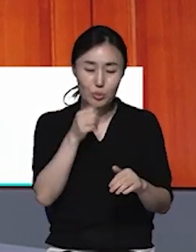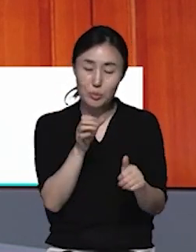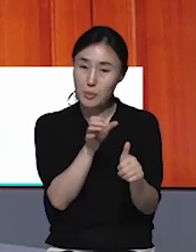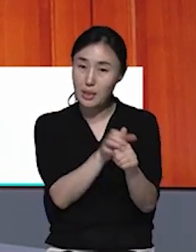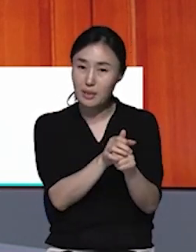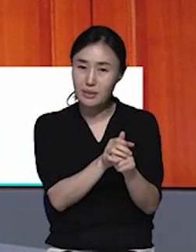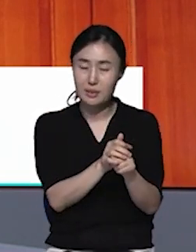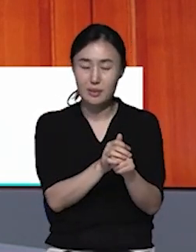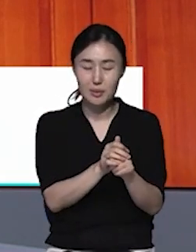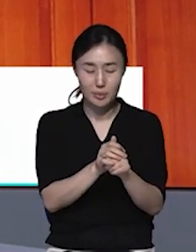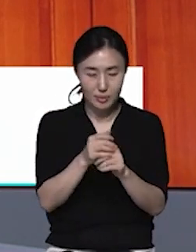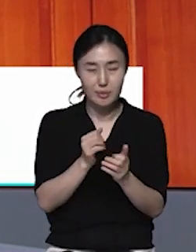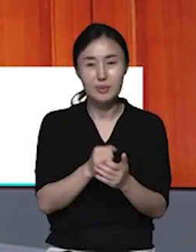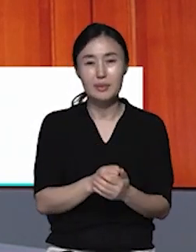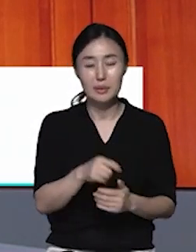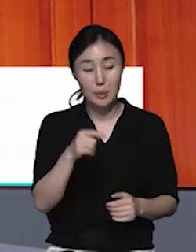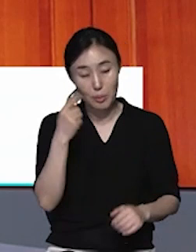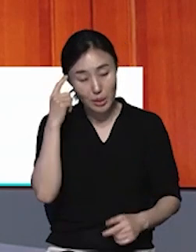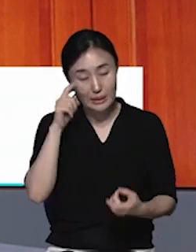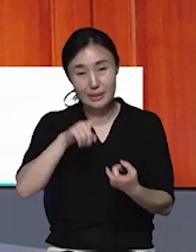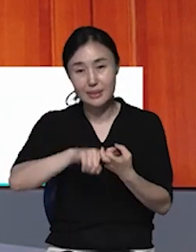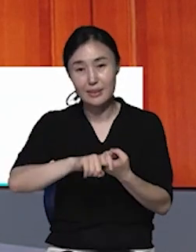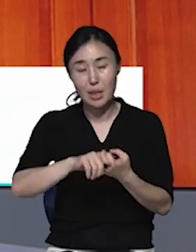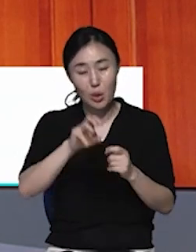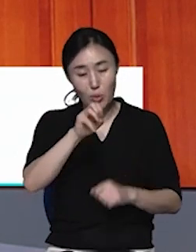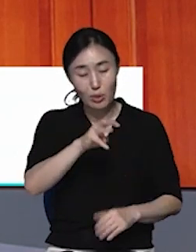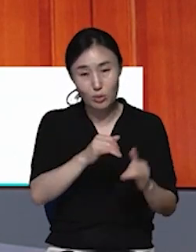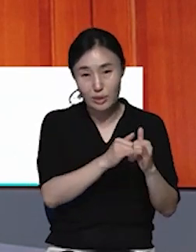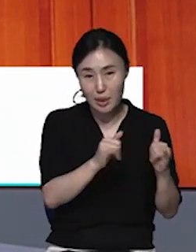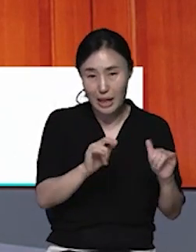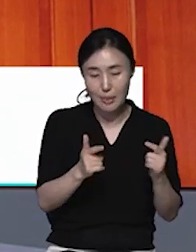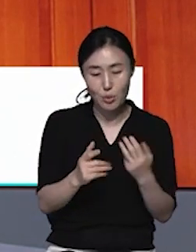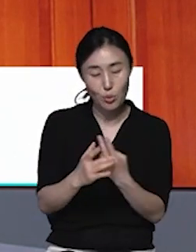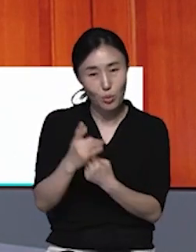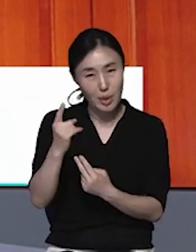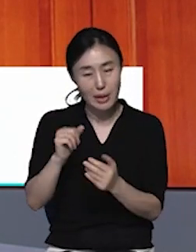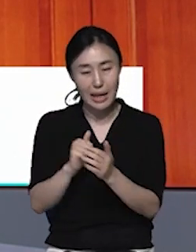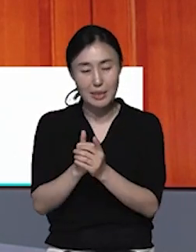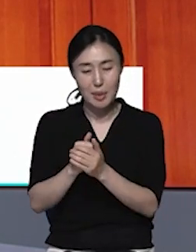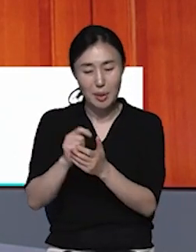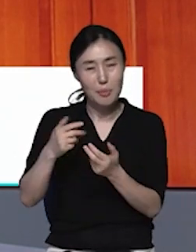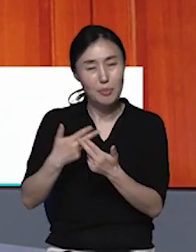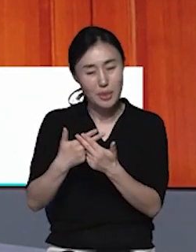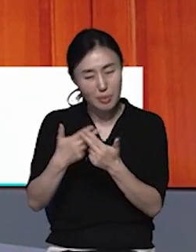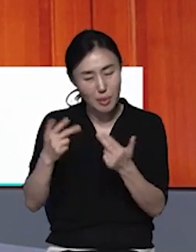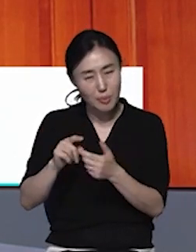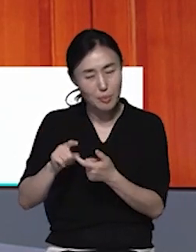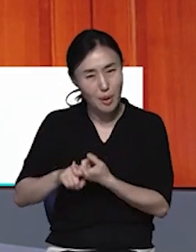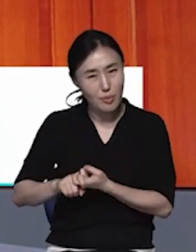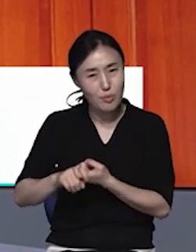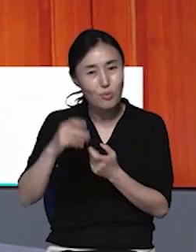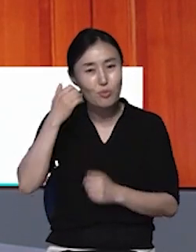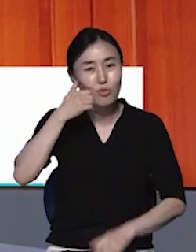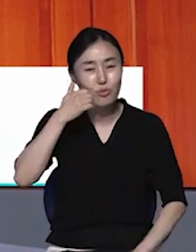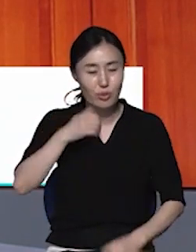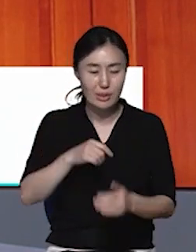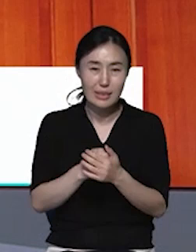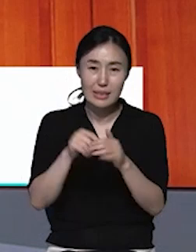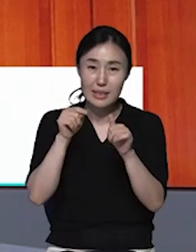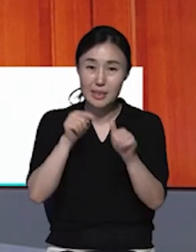이번에도 광주 전남 인사가 지명이 될까요? 아니면 통합형이나 친명계 인사가 될까요? 지명직